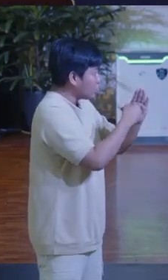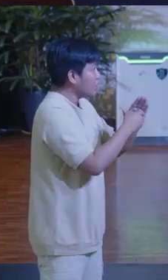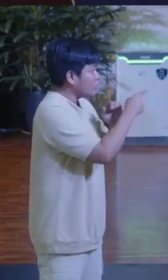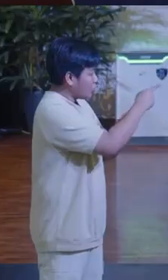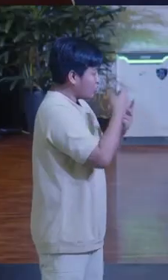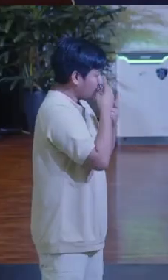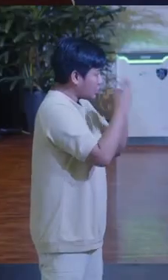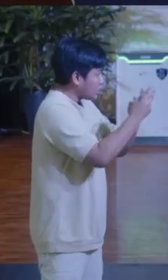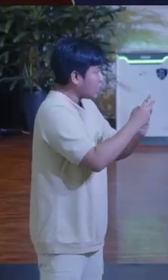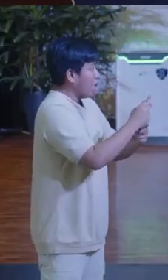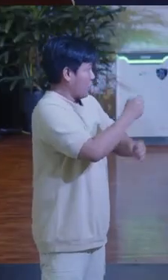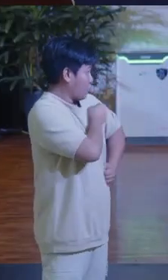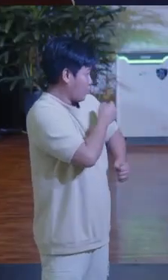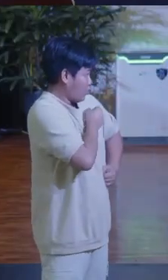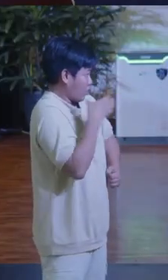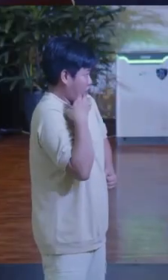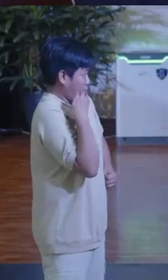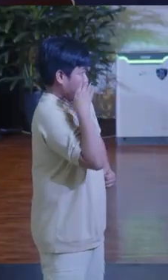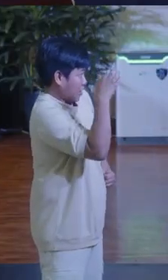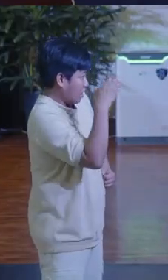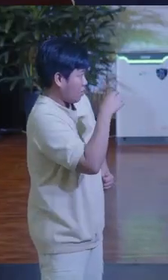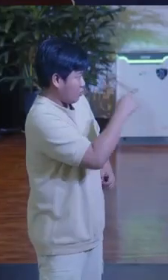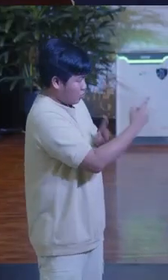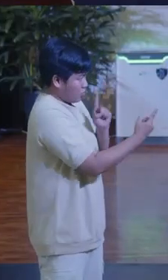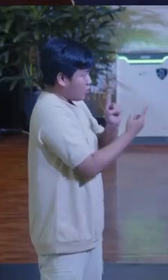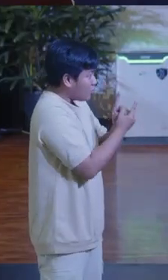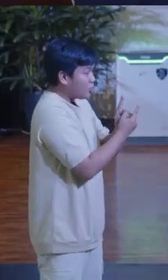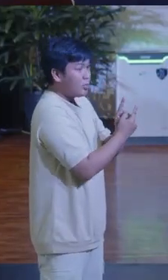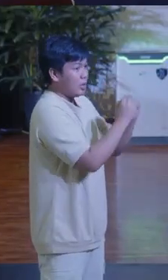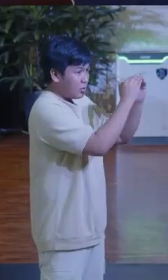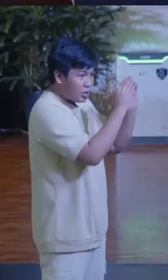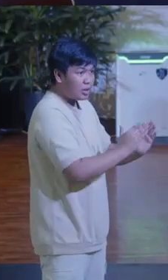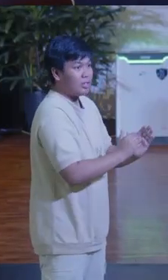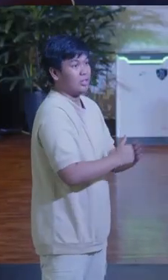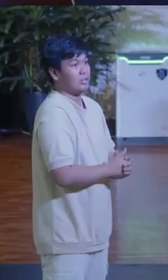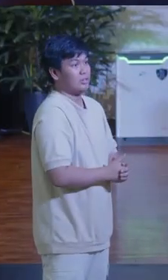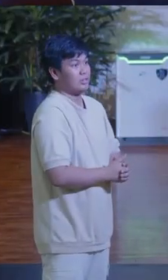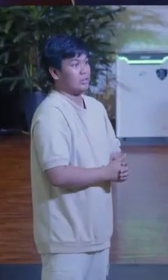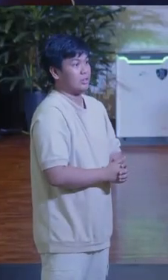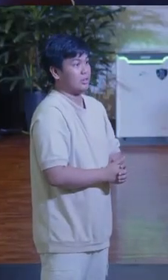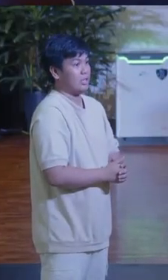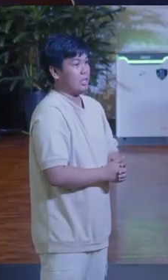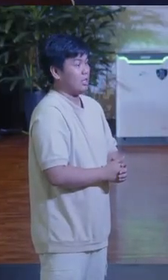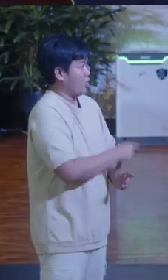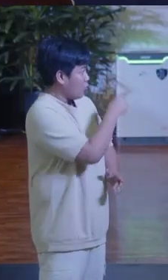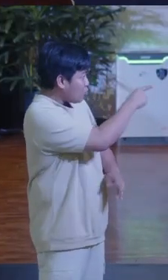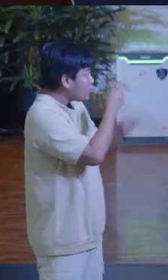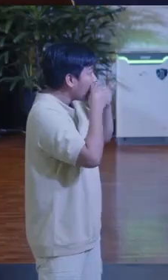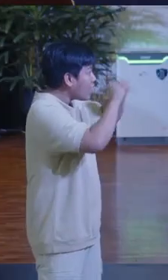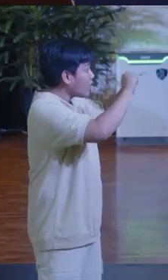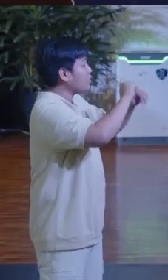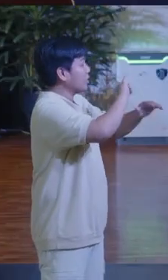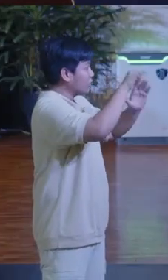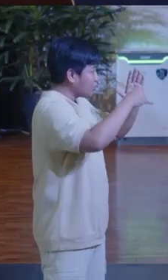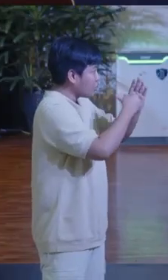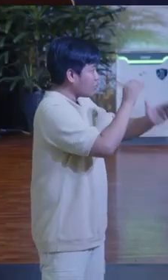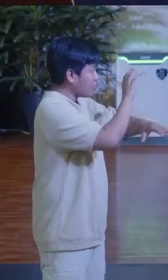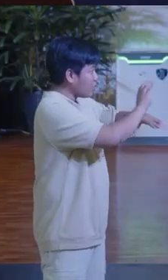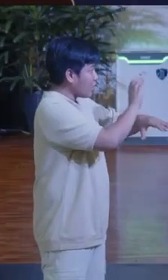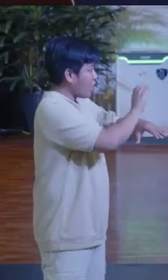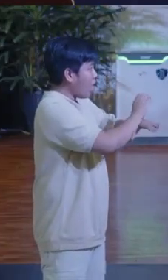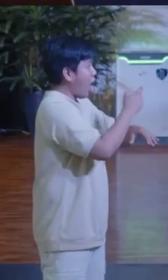Acts 11 para sabihin sa kanila na ang mga hentil ay naniniwala na sa Panginoong Jesus?